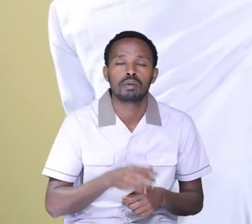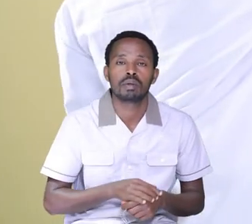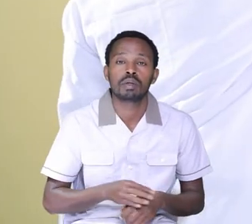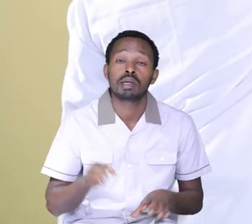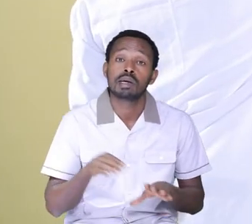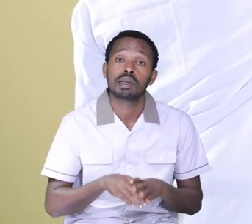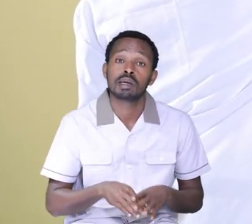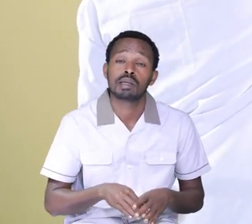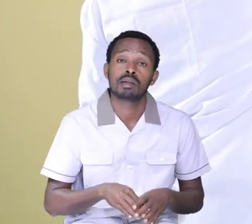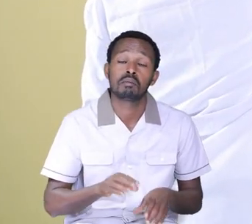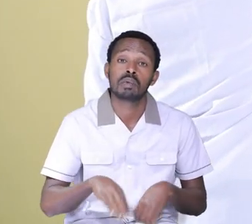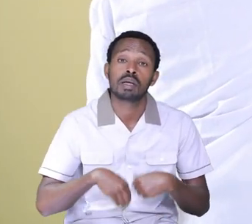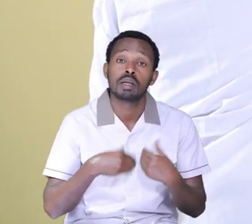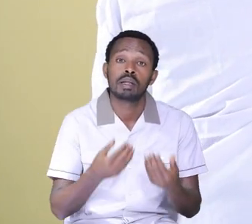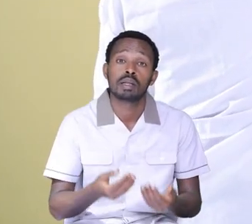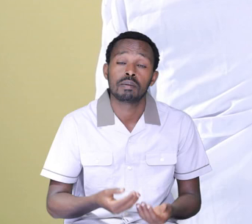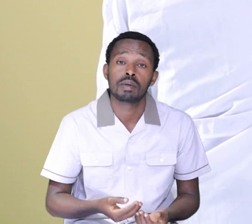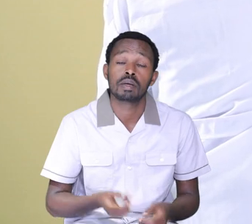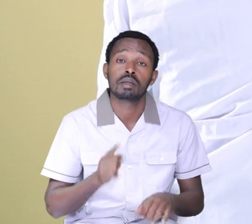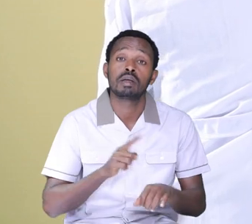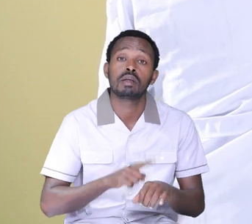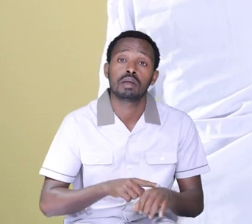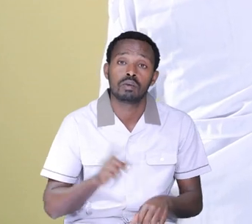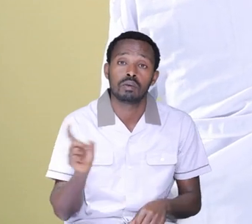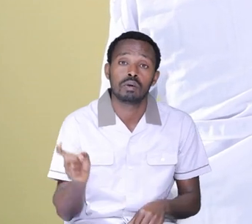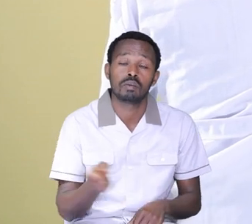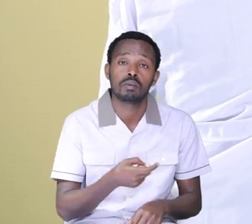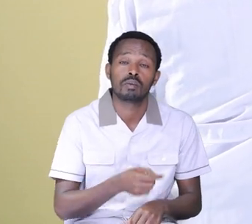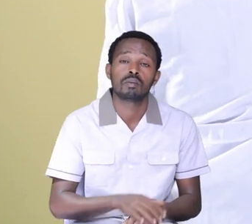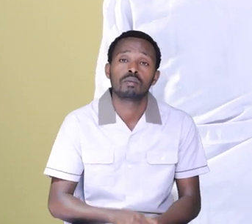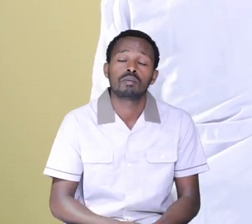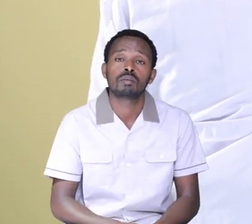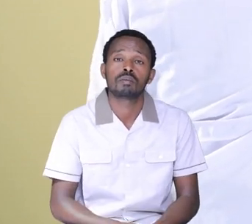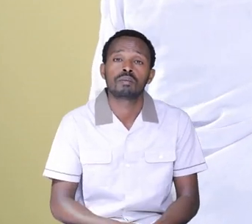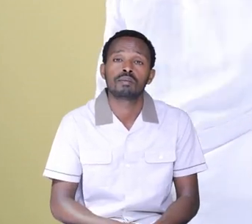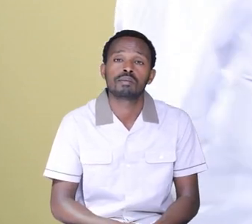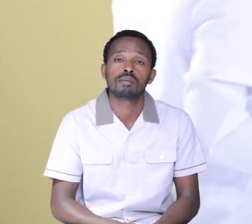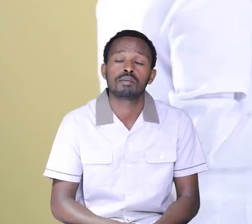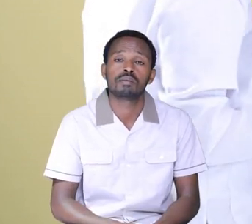kesetti kuni kennama kenya yotatu kuni kennama yotatu